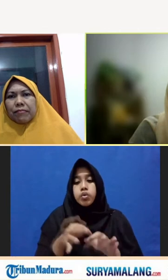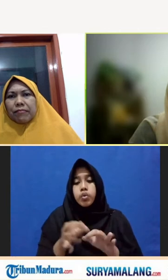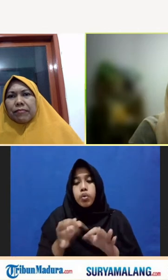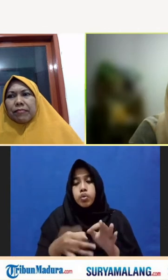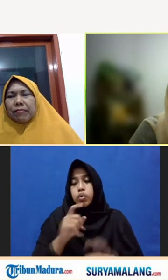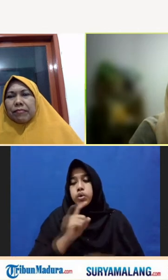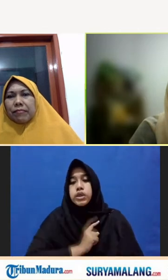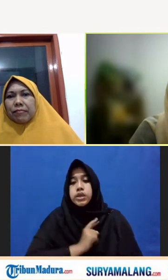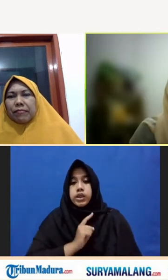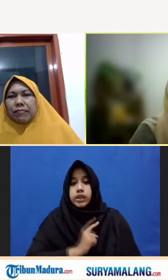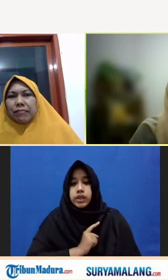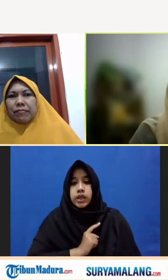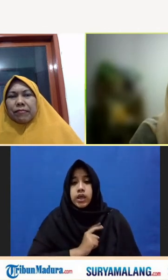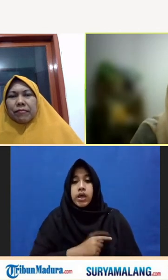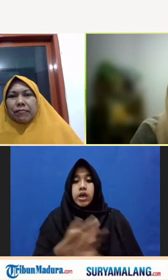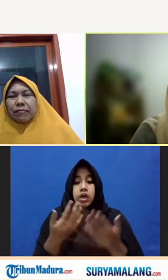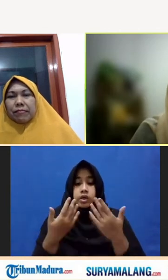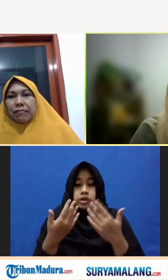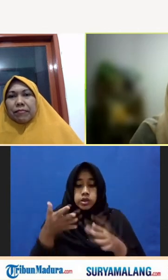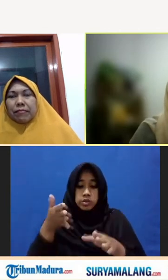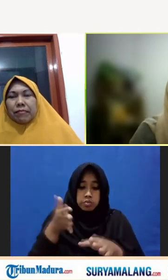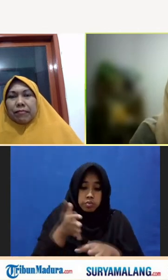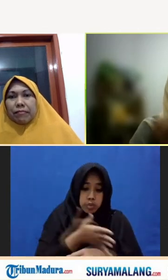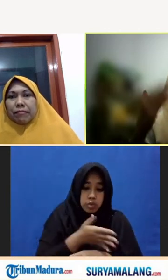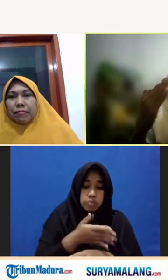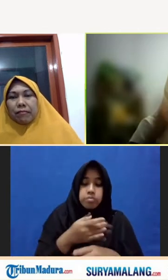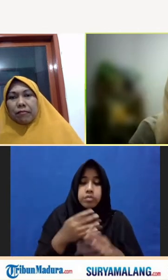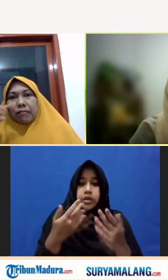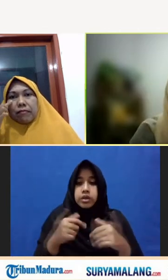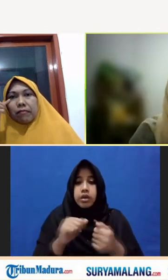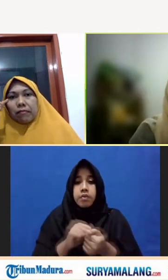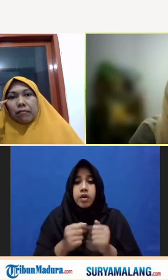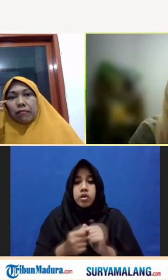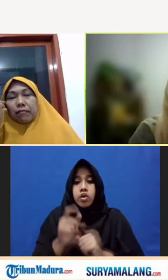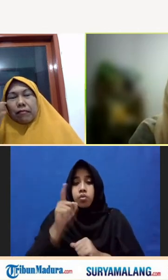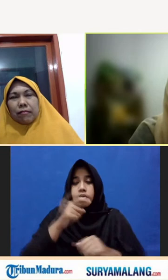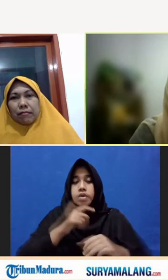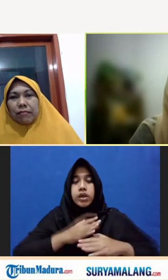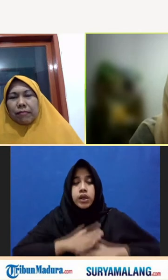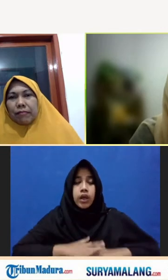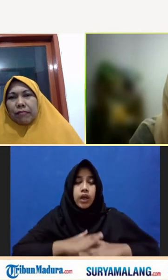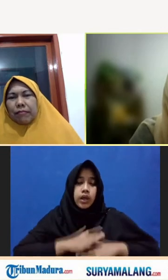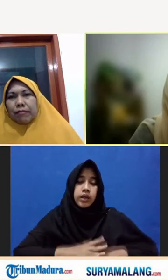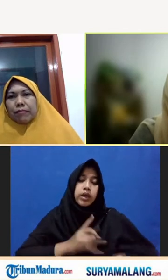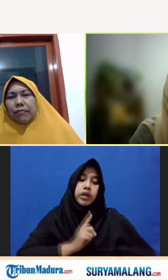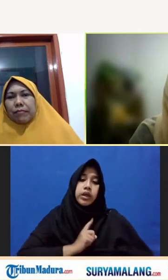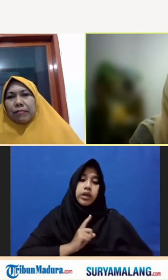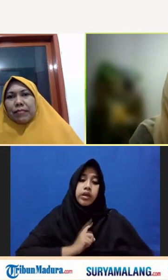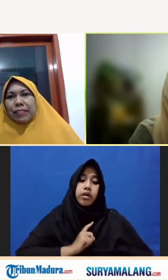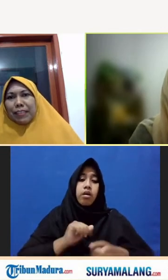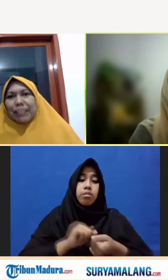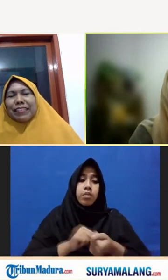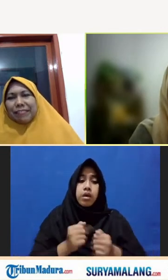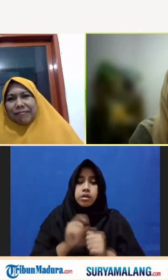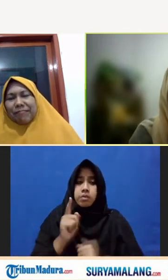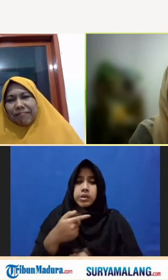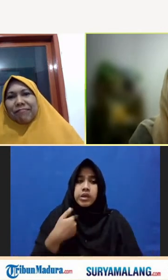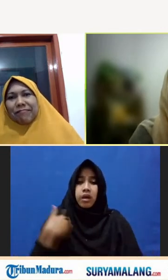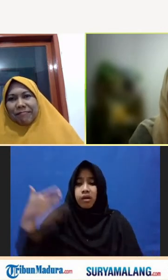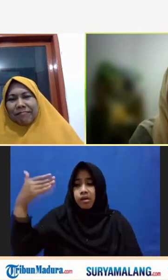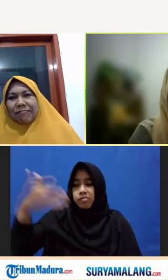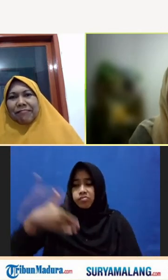Karena sebelum menyelesaikan masalah, ya kita perlu nenangin diri dulu dong. Masalah kan ada aja terus datang mulu gitu,